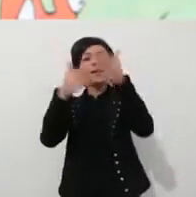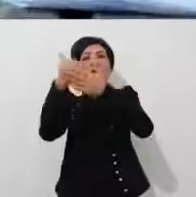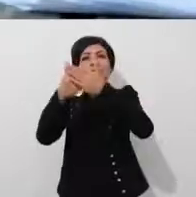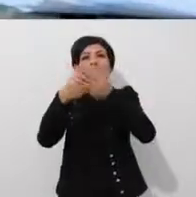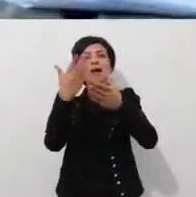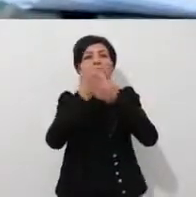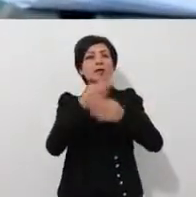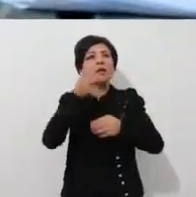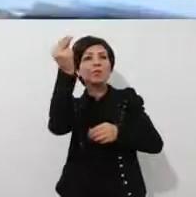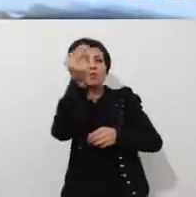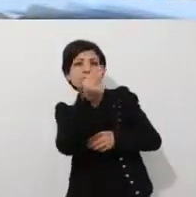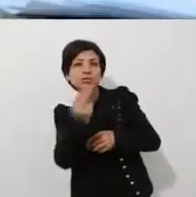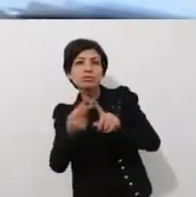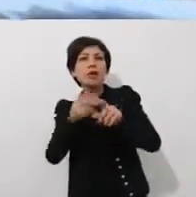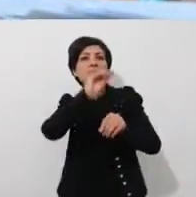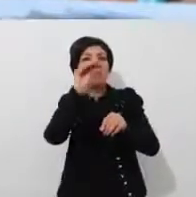ديجا تزينت وكل.